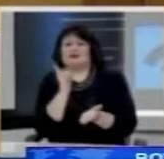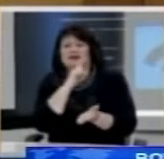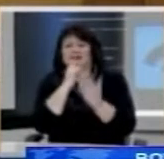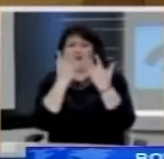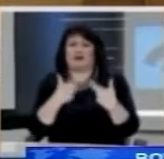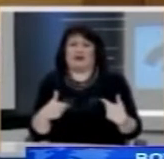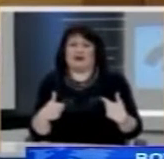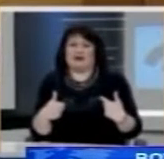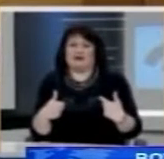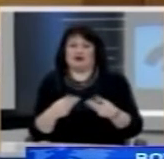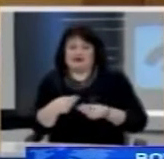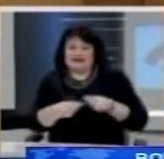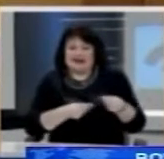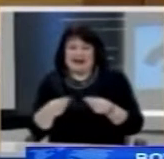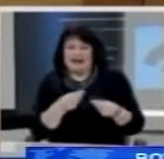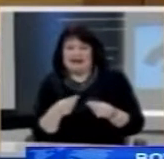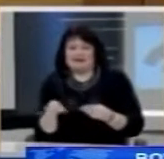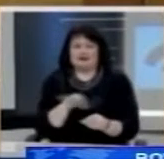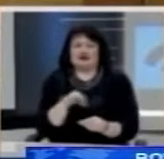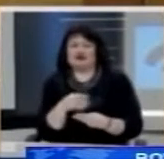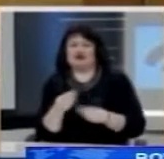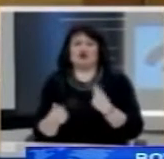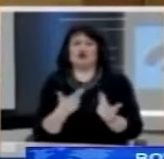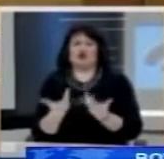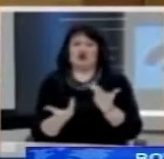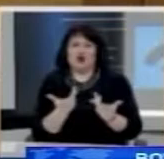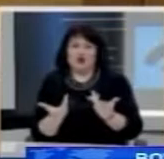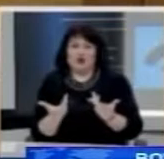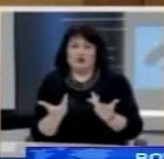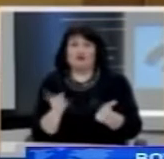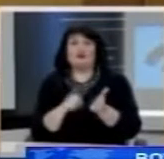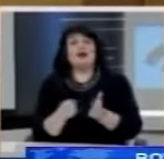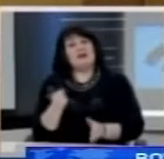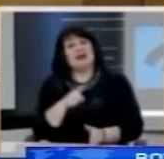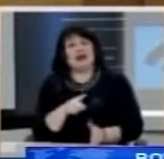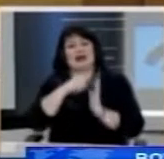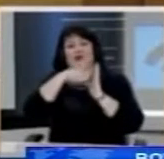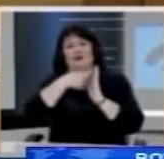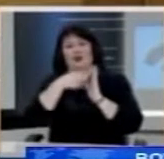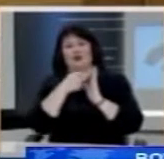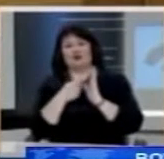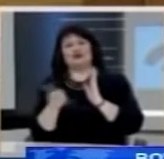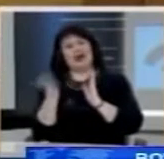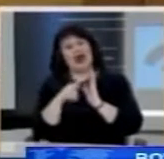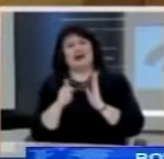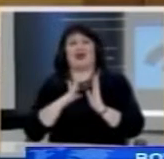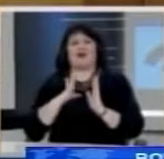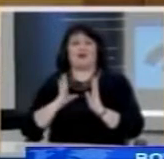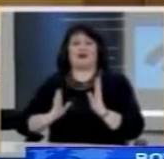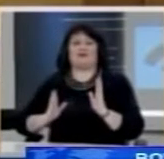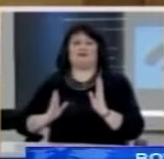των ελιγμών και της συναλλαγής απαιτεί και κομπάρσους. Μιλάω